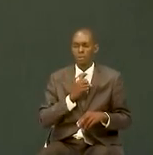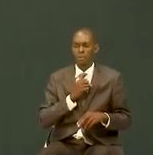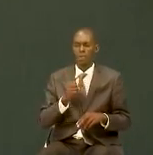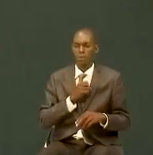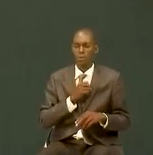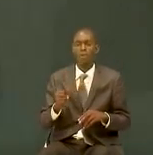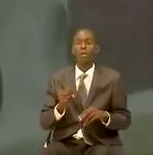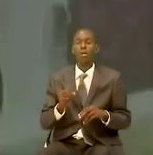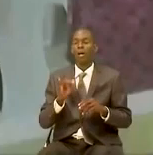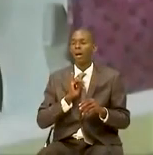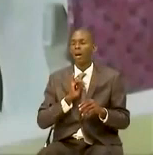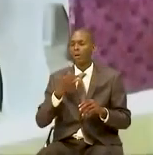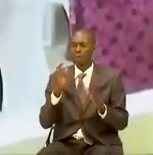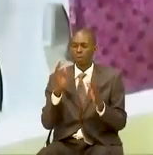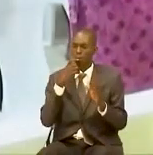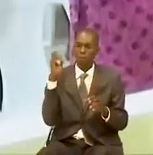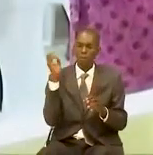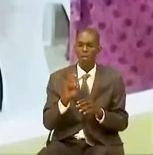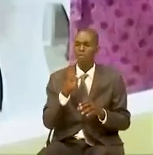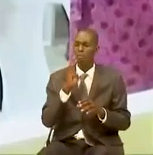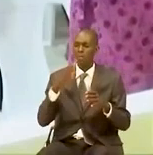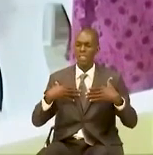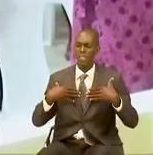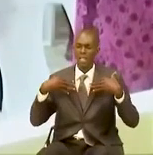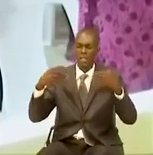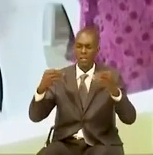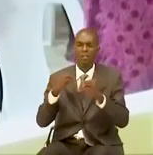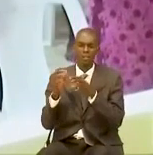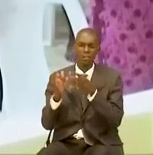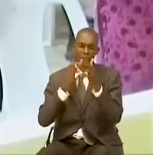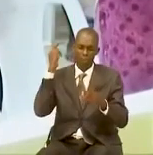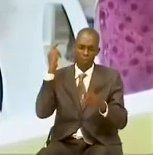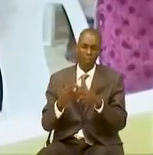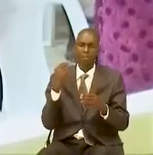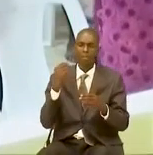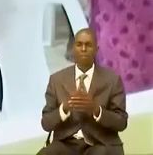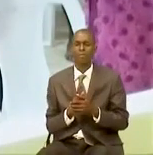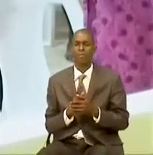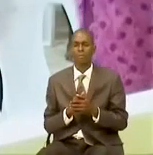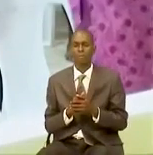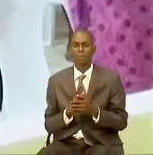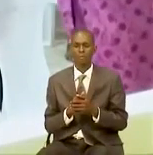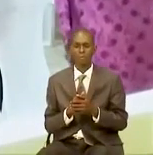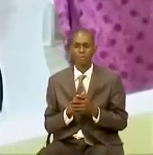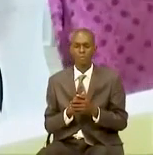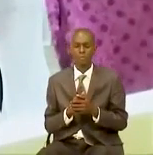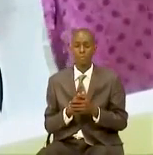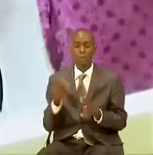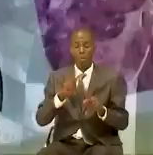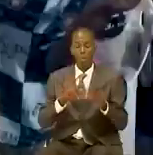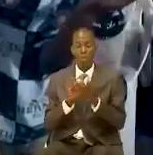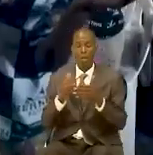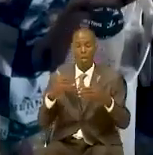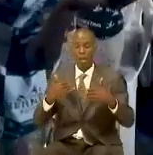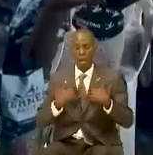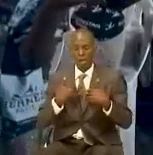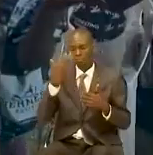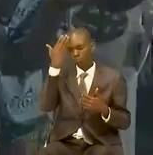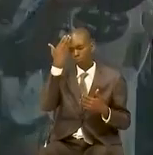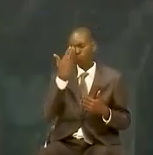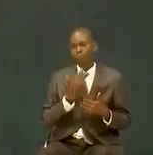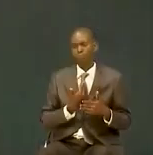nne nọ n'ime arụ, ana m enye iwu ka a gwọọ gị n'aha Jizọs. Ndị nwere akpọnwụ arụ maọbụ